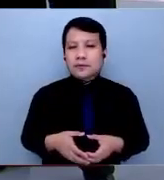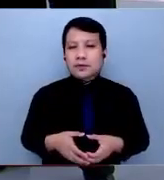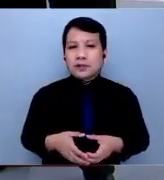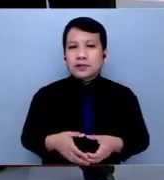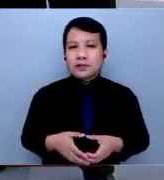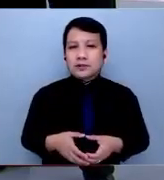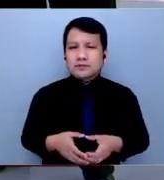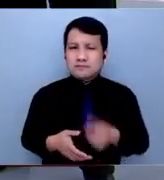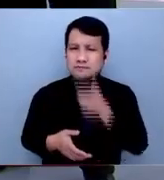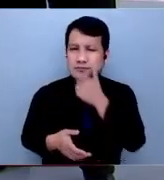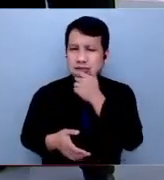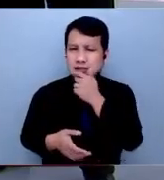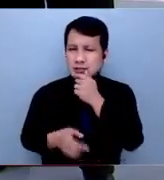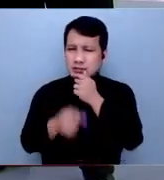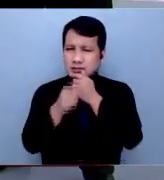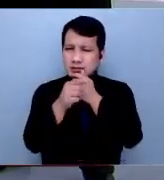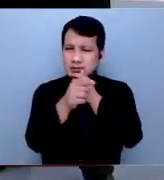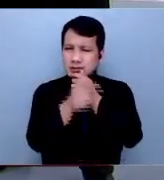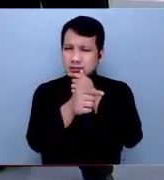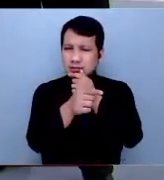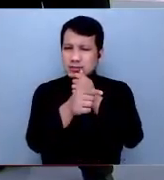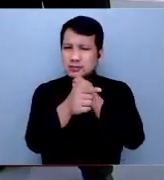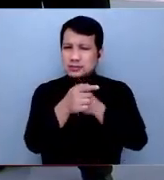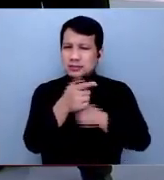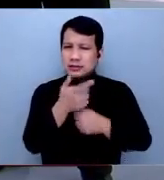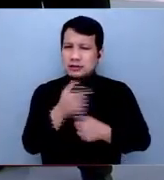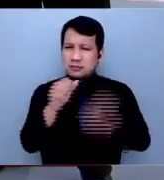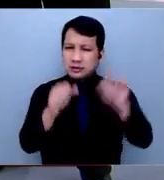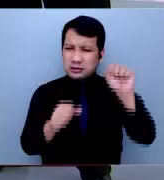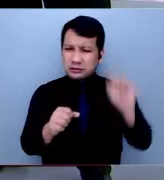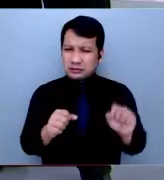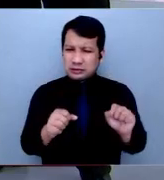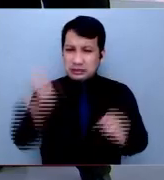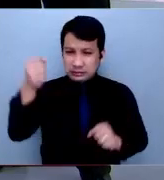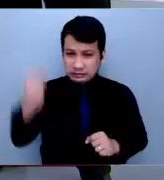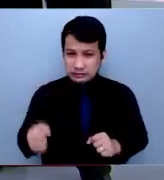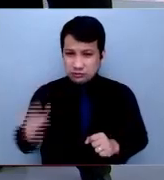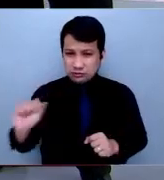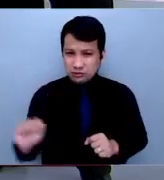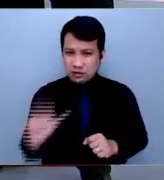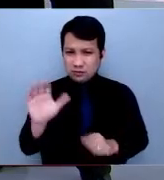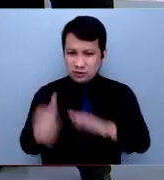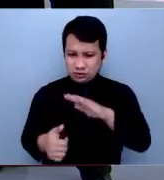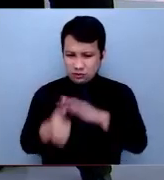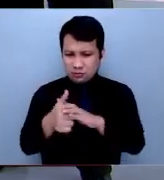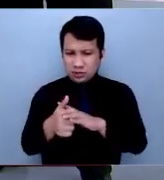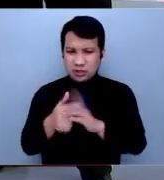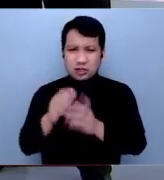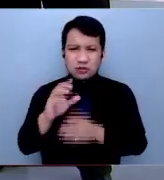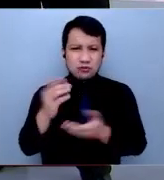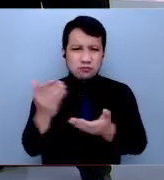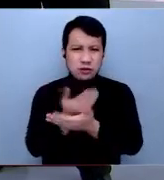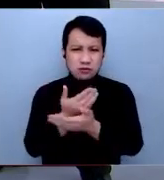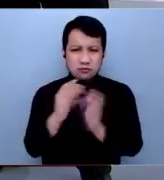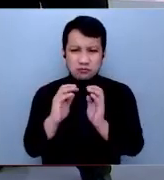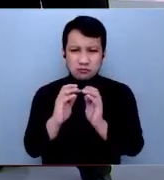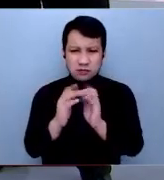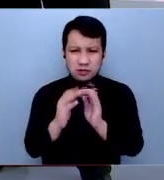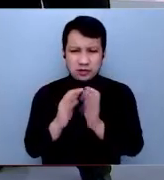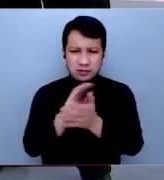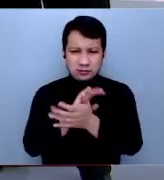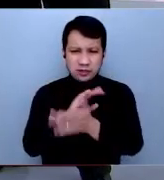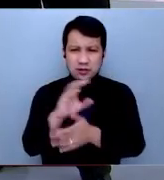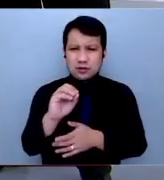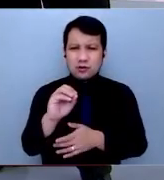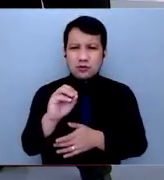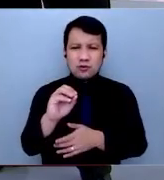nakapagtaka lamang kung bakit sa mismong South Africa po biglang lumitaw itong Omicron variant. Sa African continent kasi, ang